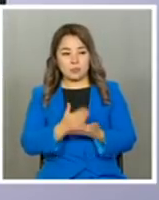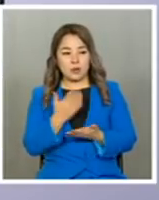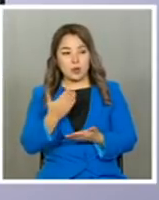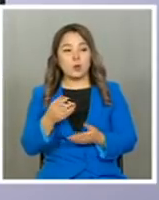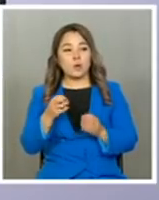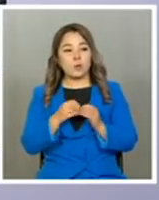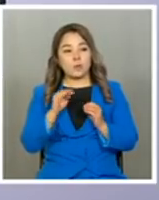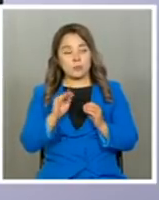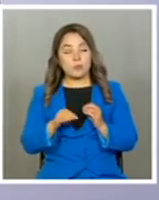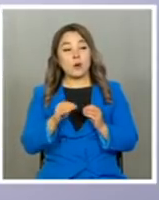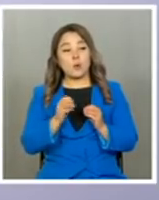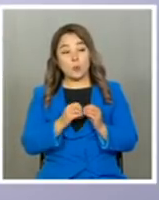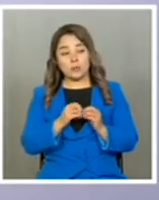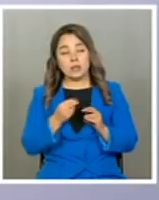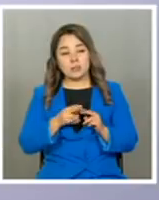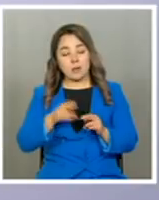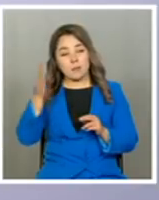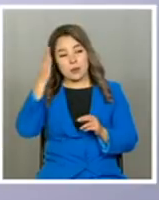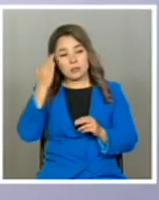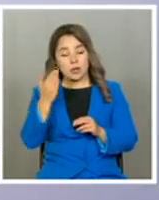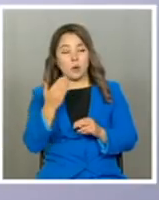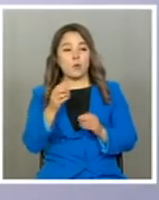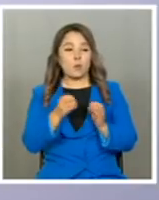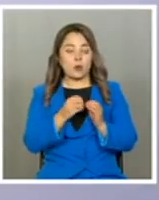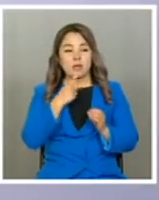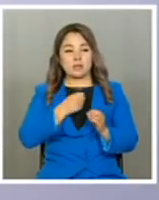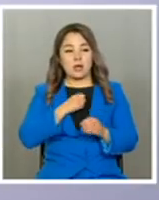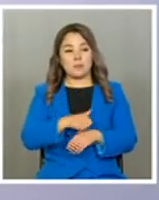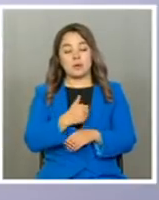әскердің басшысы, яғни бұлардың барлығына